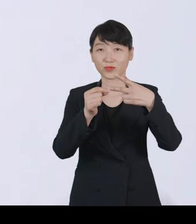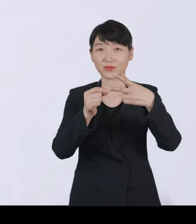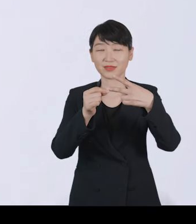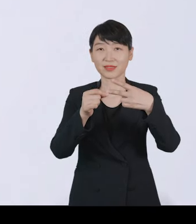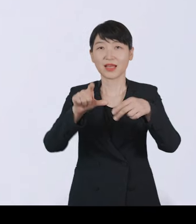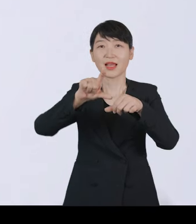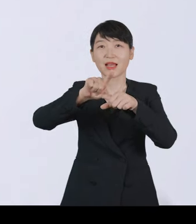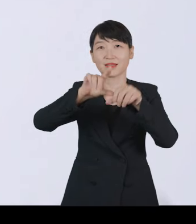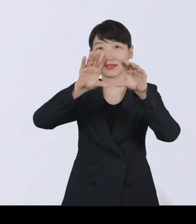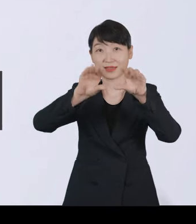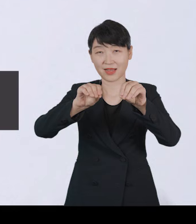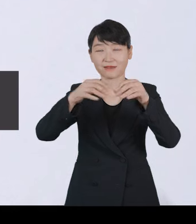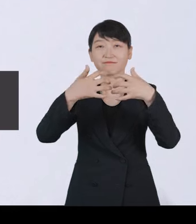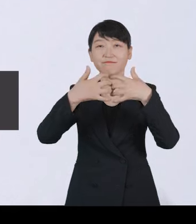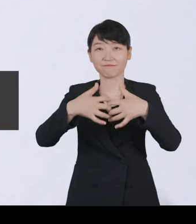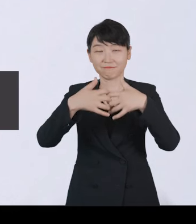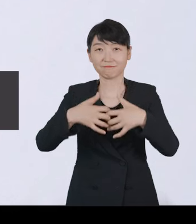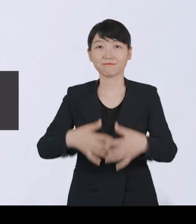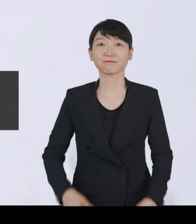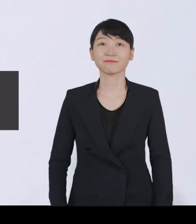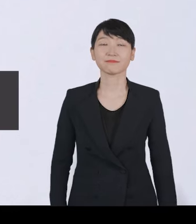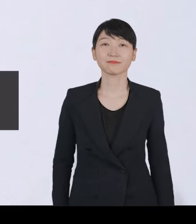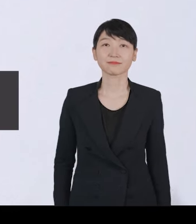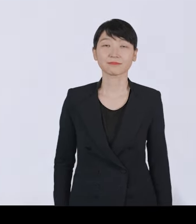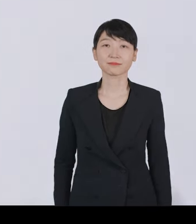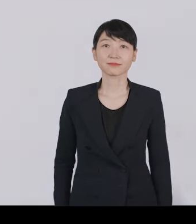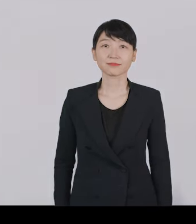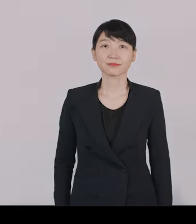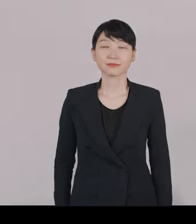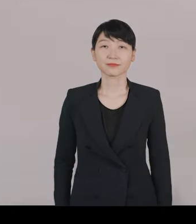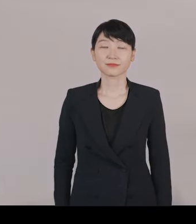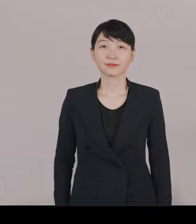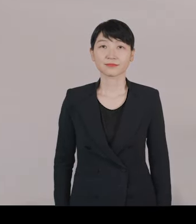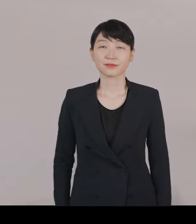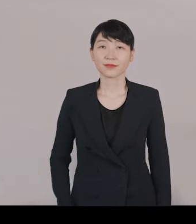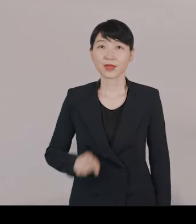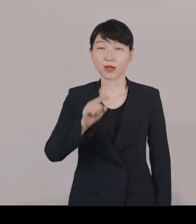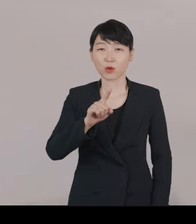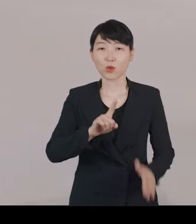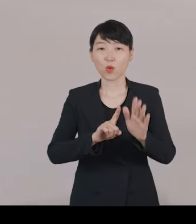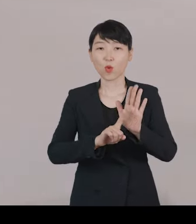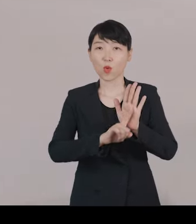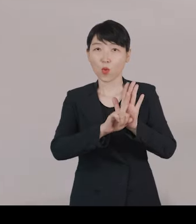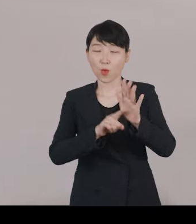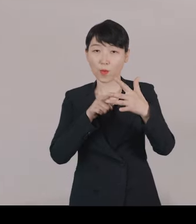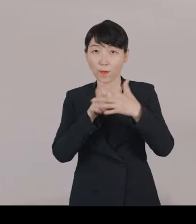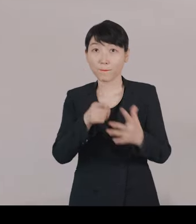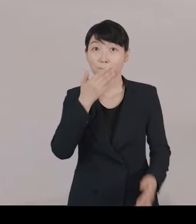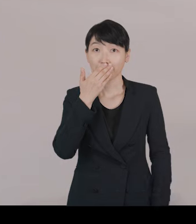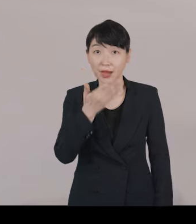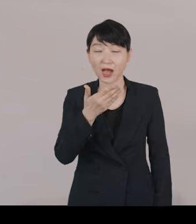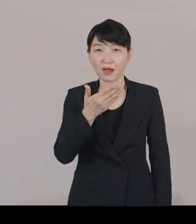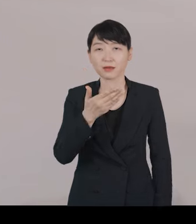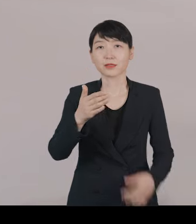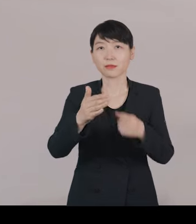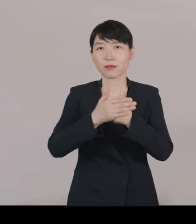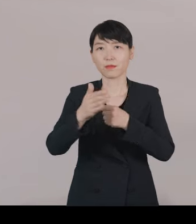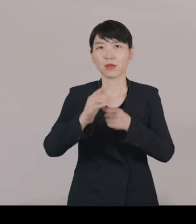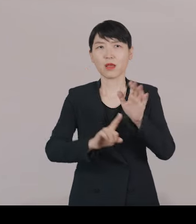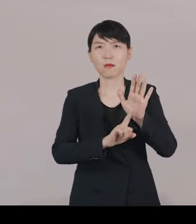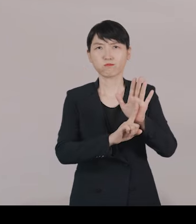선택형 두 번째, 가스 차단기에 대한 설명입니다. 가스 차단기는 온도 감지 센서가